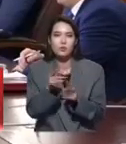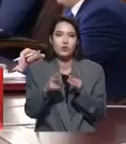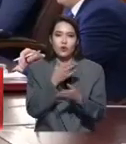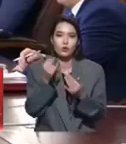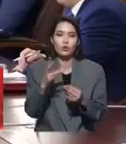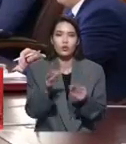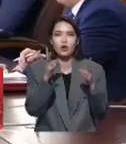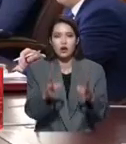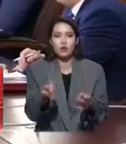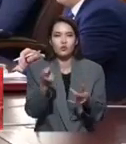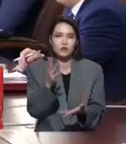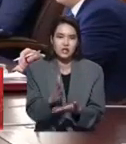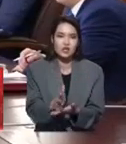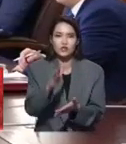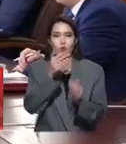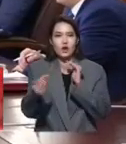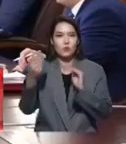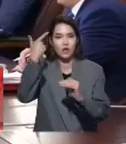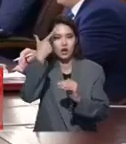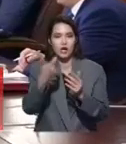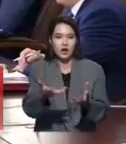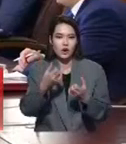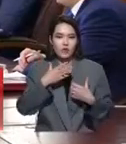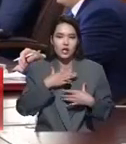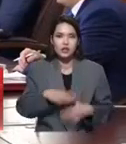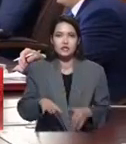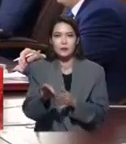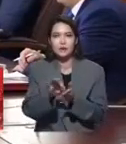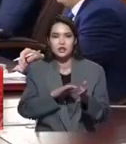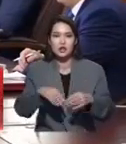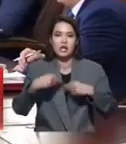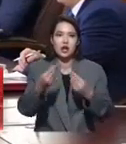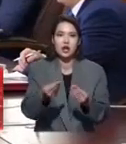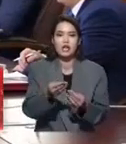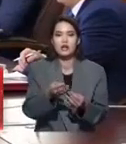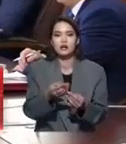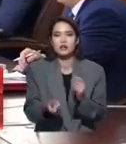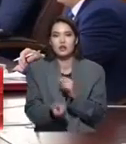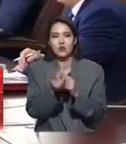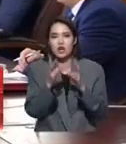зардап шеккендер бар. Уақытында ақпарат алмаған және нақты істерін білмеген адамдар түрбеленге бой алдырды.